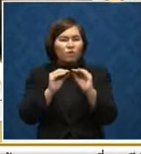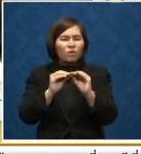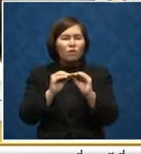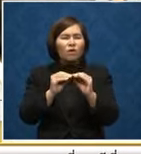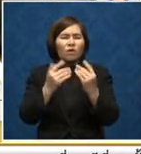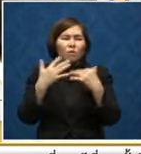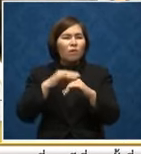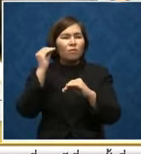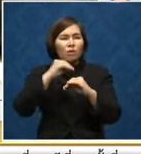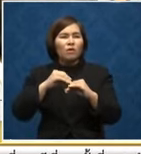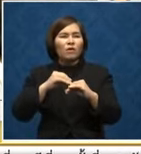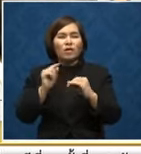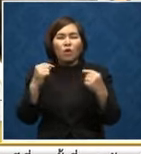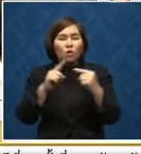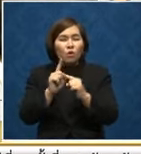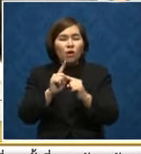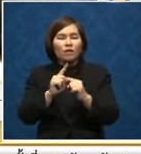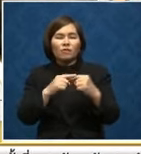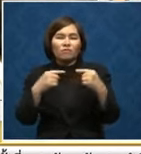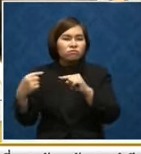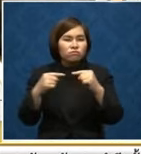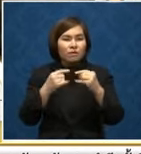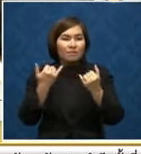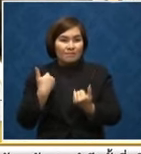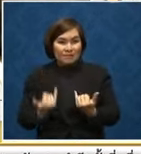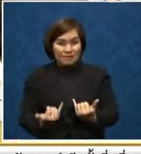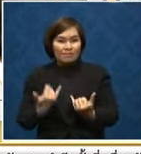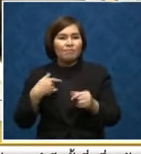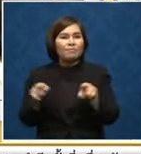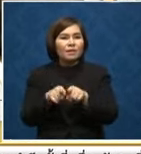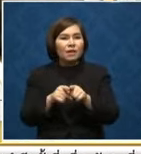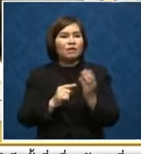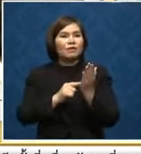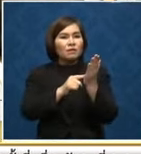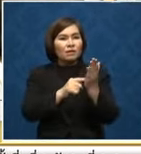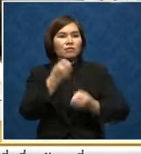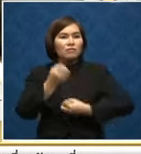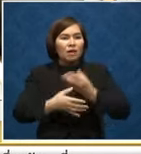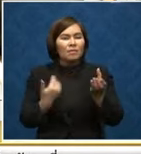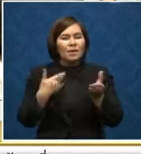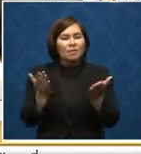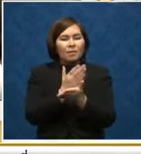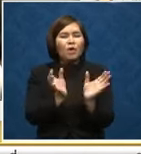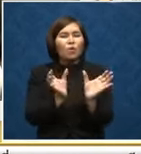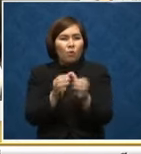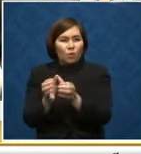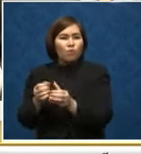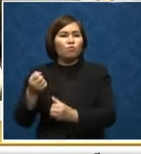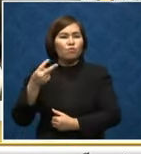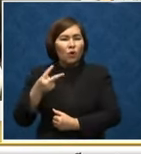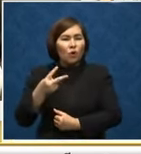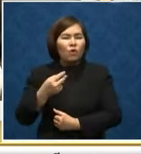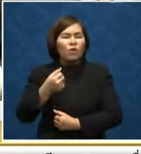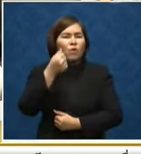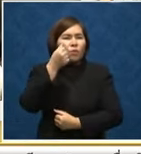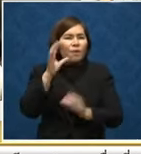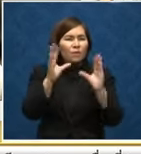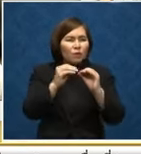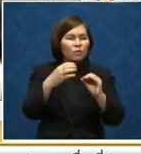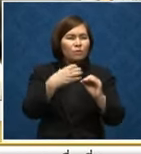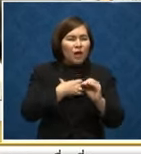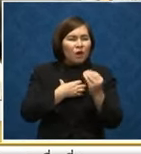ครั้งครั้งนี้ก็เป็นอีกครั้งหนึ่งที่มีข้อเสนอมากมายมีจริงๆแล้วมีแค่2กลุ่มครับหลักๆ ก็คือจำนวนวันประชุมจะเป็น